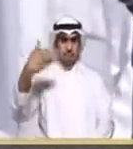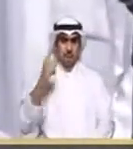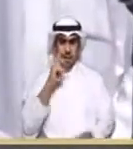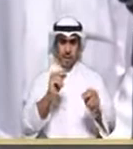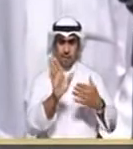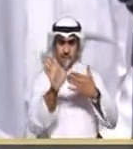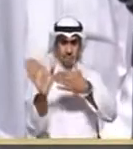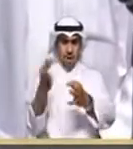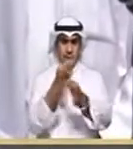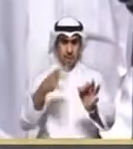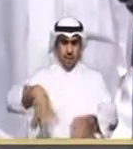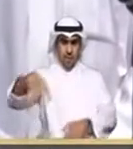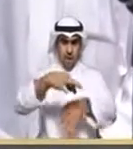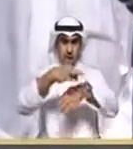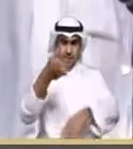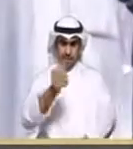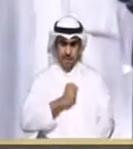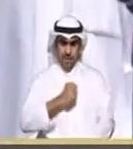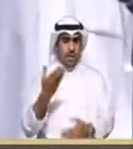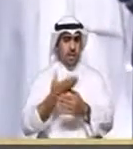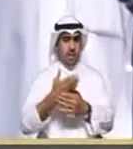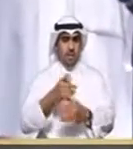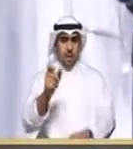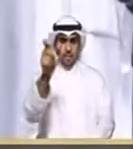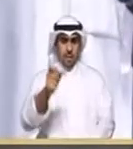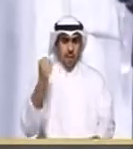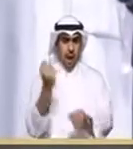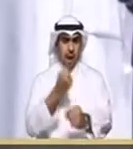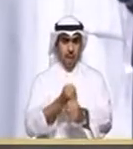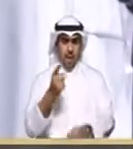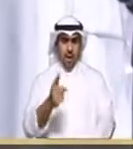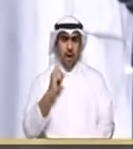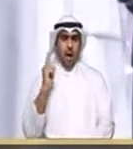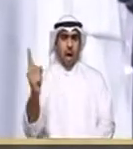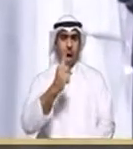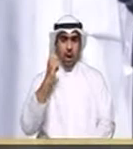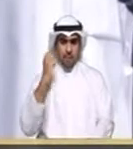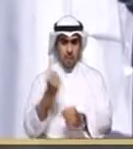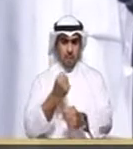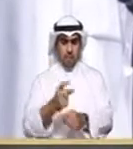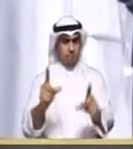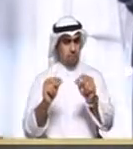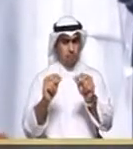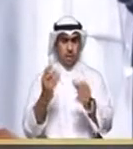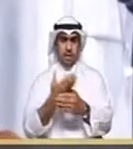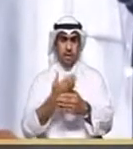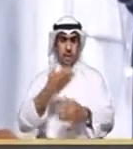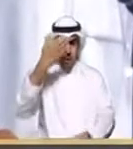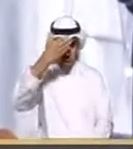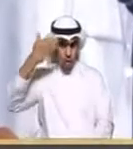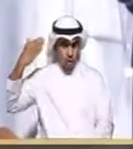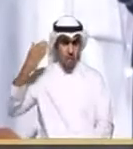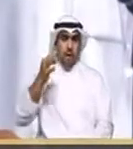والعلاقات العامة، خاصة أن هذه المهنة تعتبر من أهم المهن في العالم كونها تتطلب مهارات وخبرات